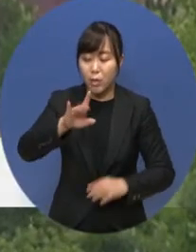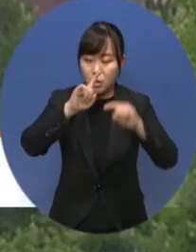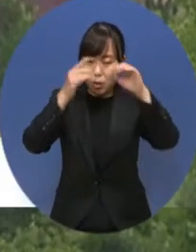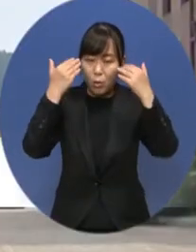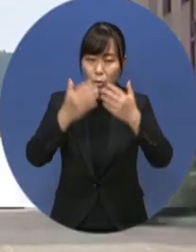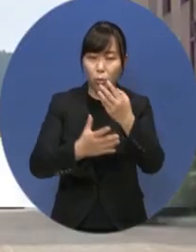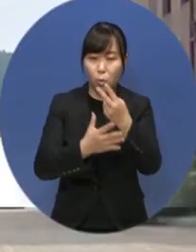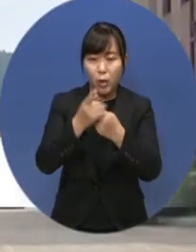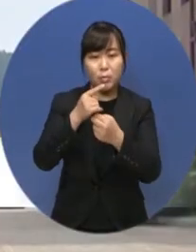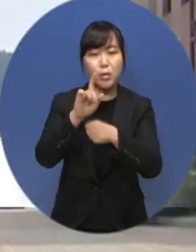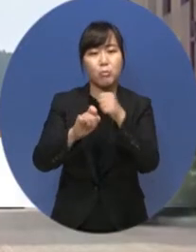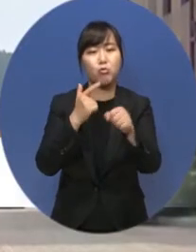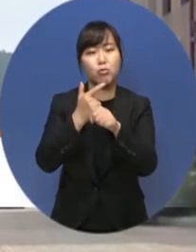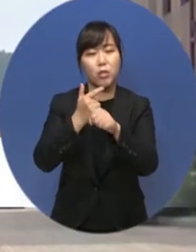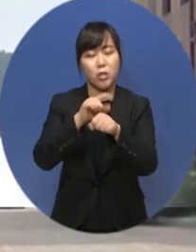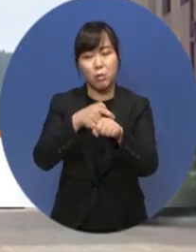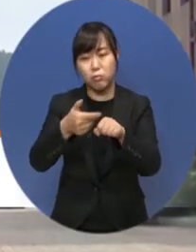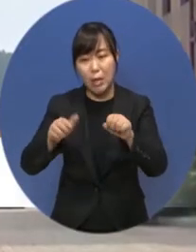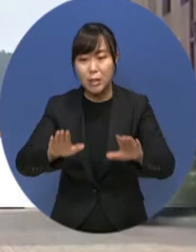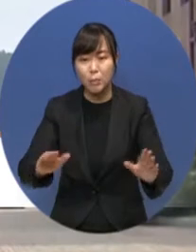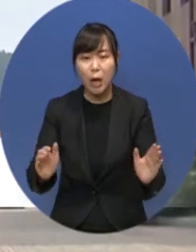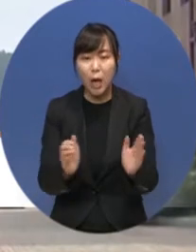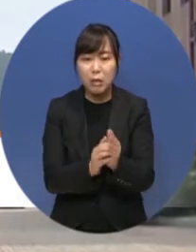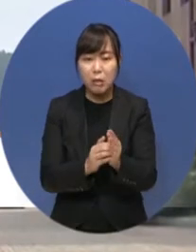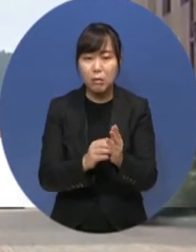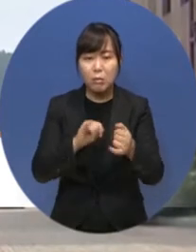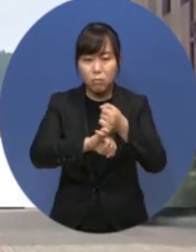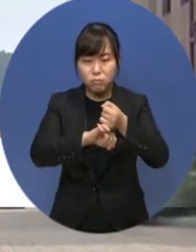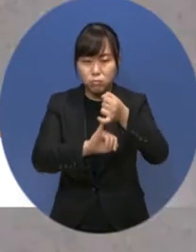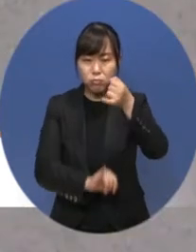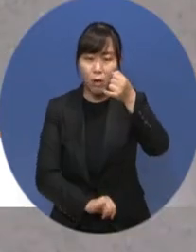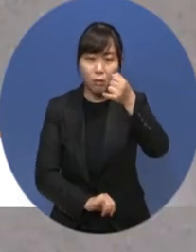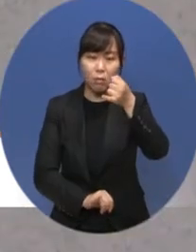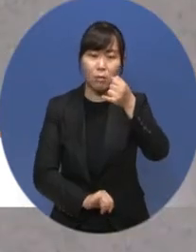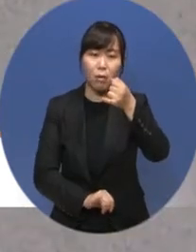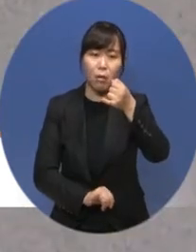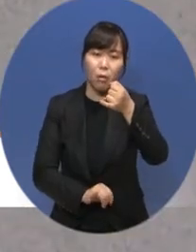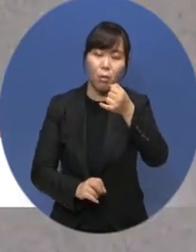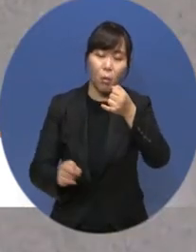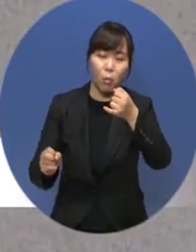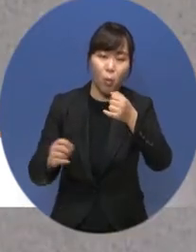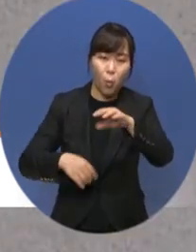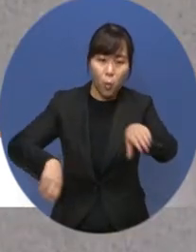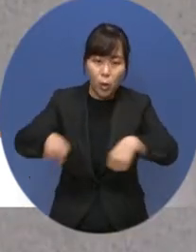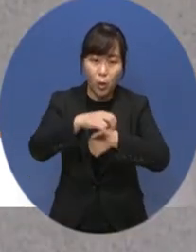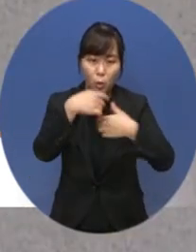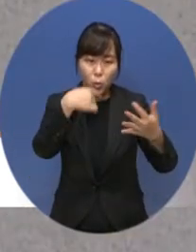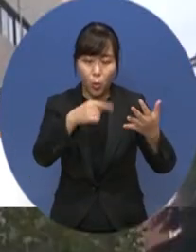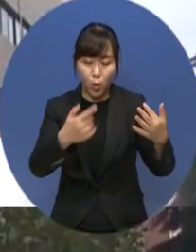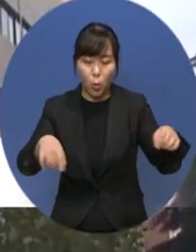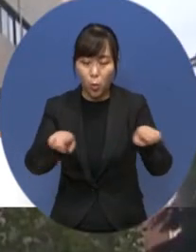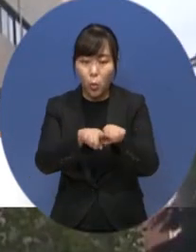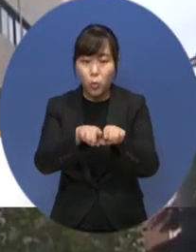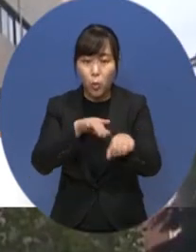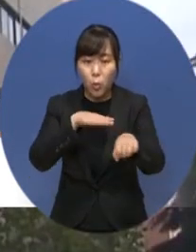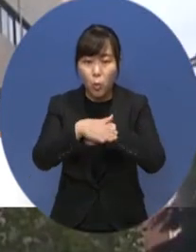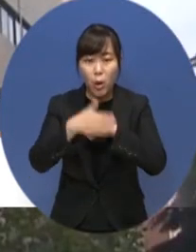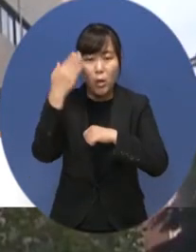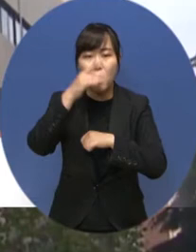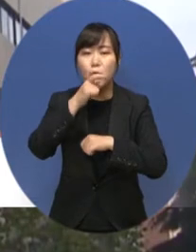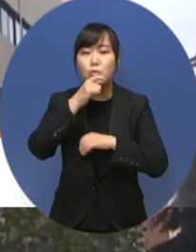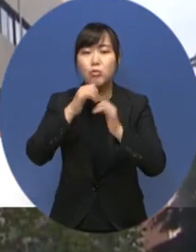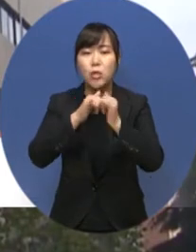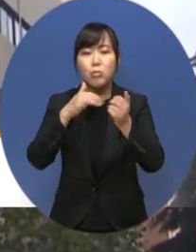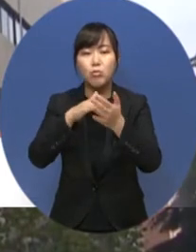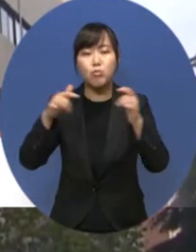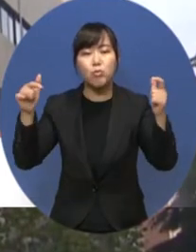통합 16년이 지난 현재까지 약속은 이행되지 않아 도리어 교육 공동화와 여수 인구